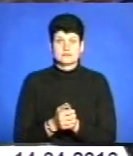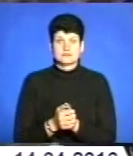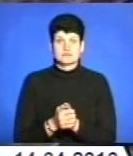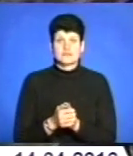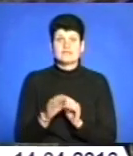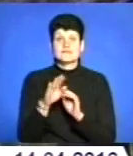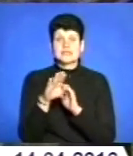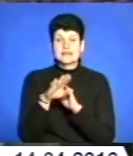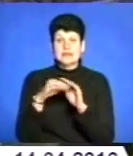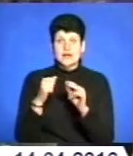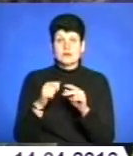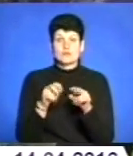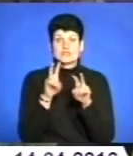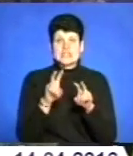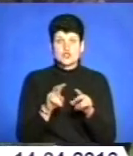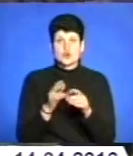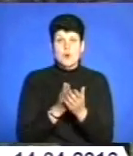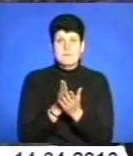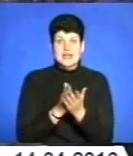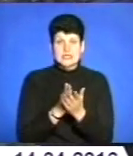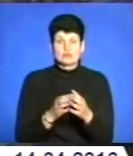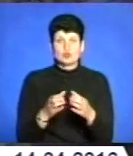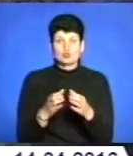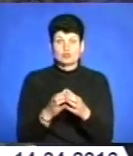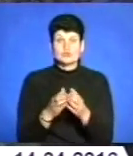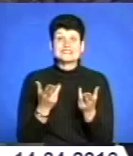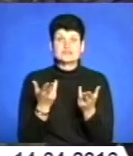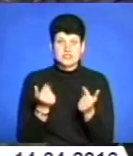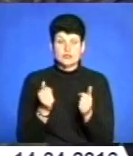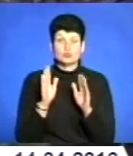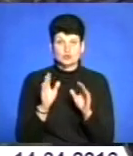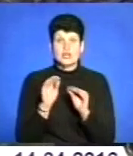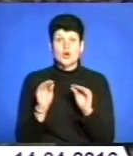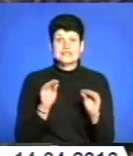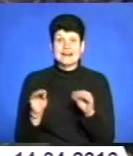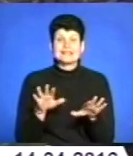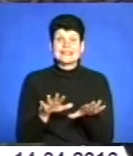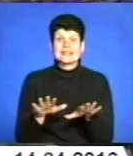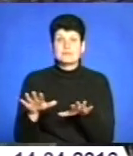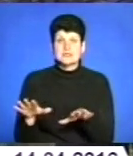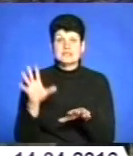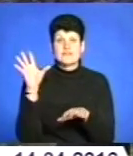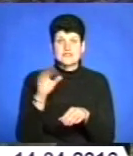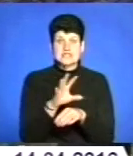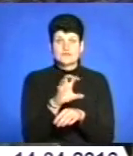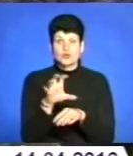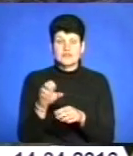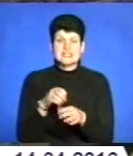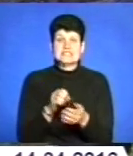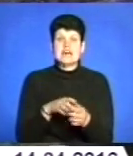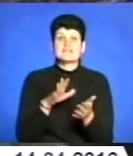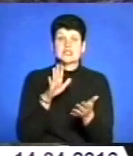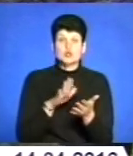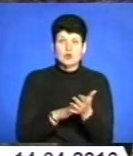викликаємо слідчу оперативну групу наразі. Звичайно, буде розставлено на місце, все сфотографовано, все зафіксовано